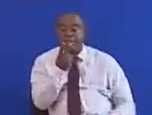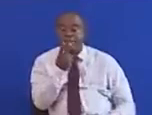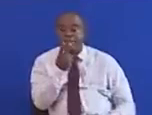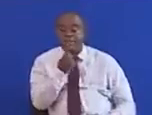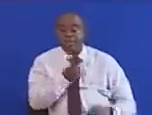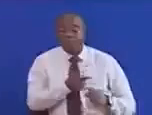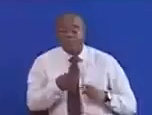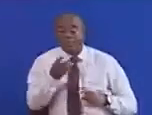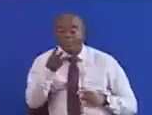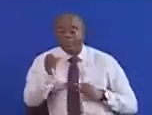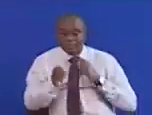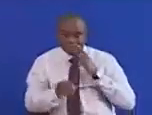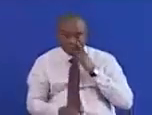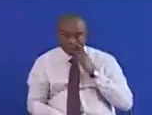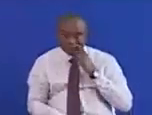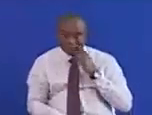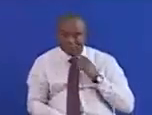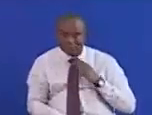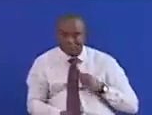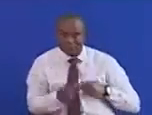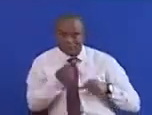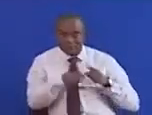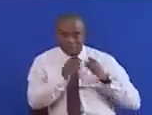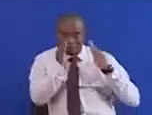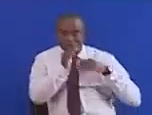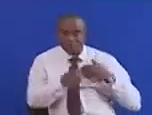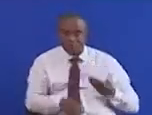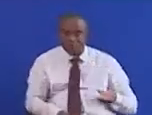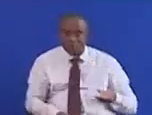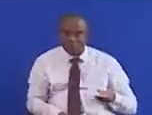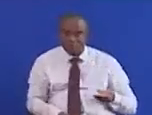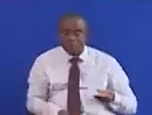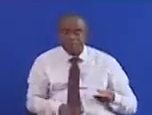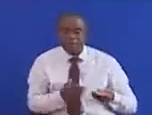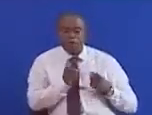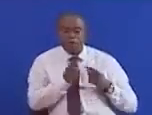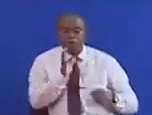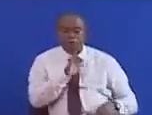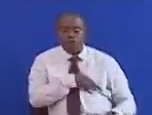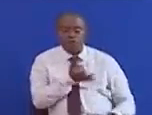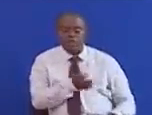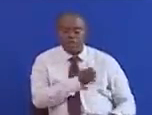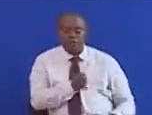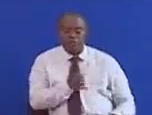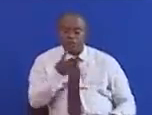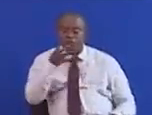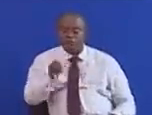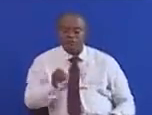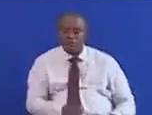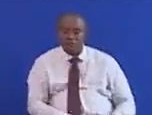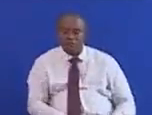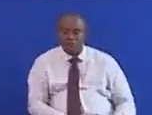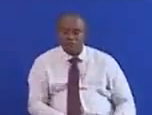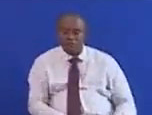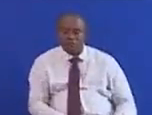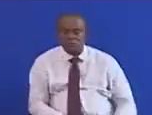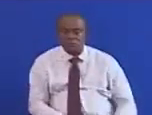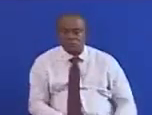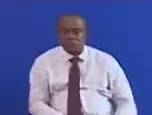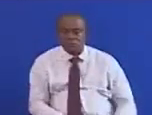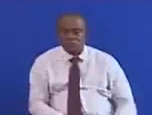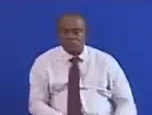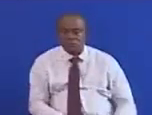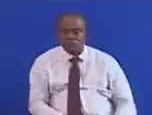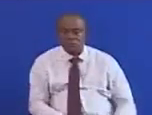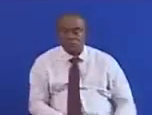12,130. Katika mfumo ijitokeze una waliojitolea 50,000.